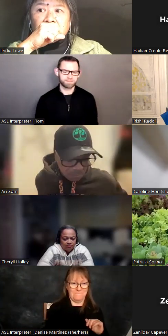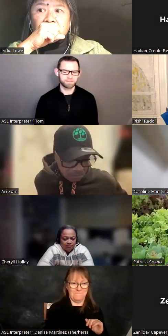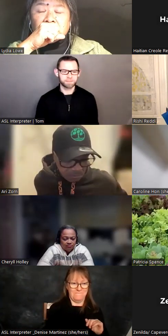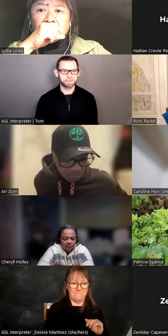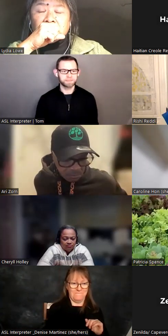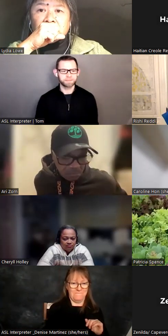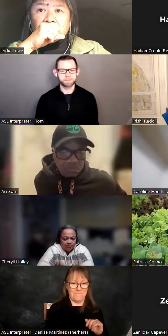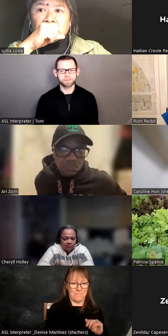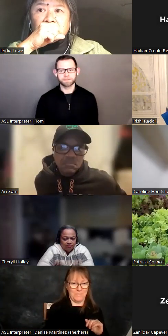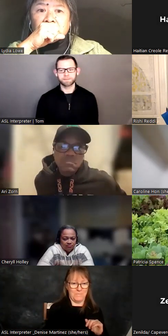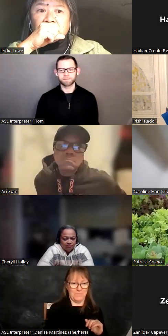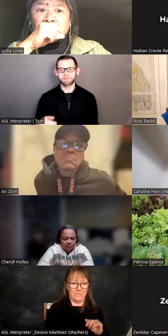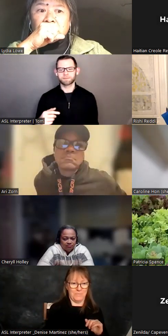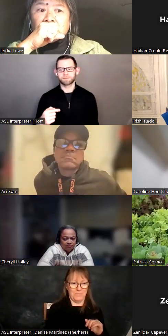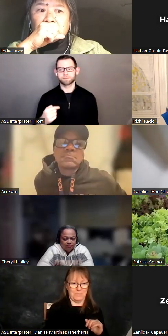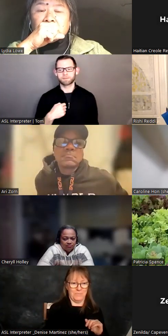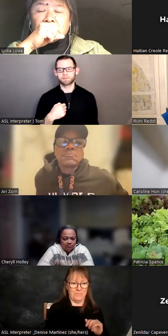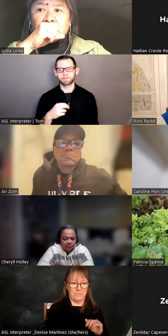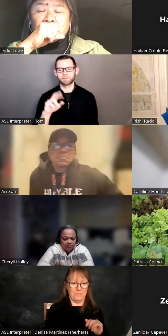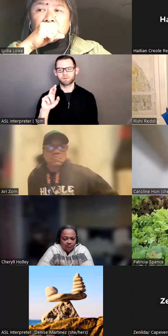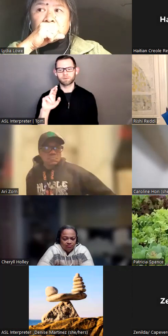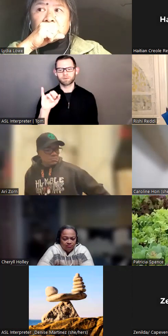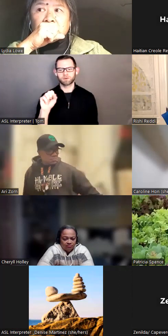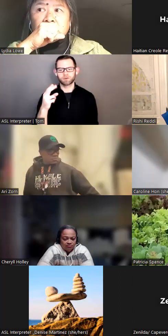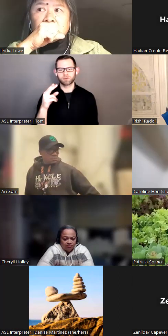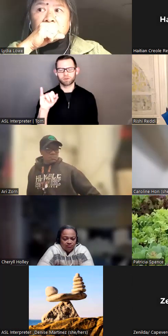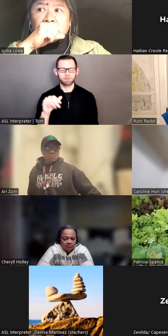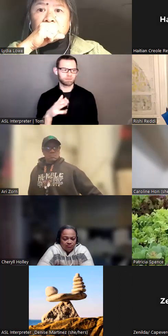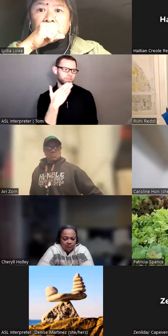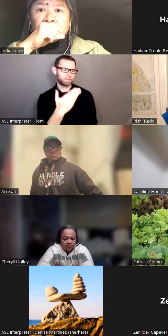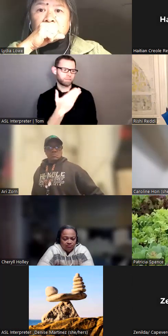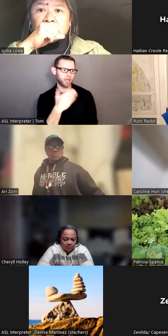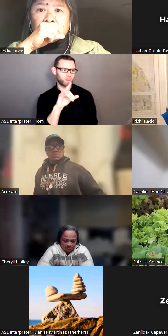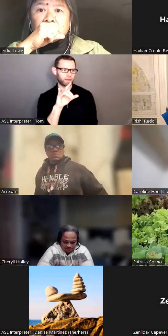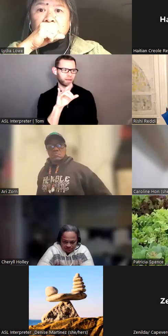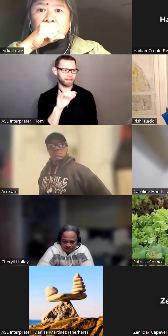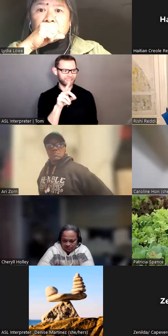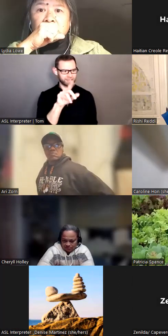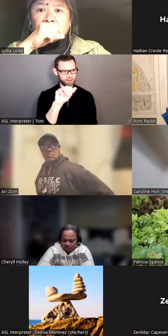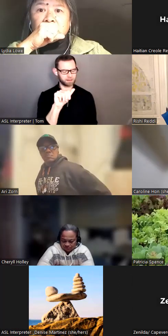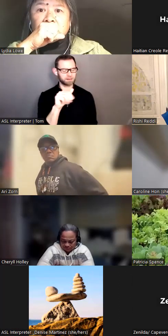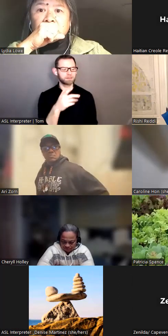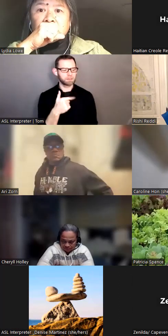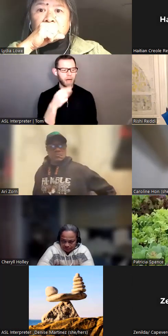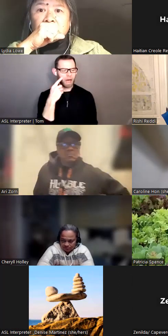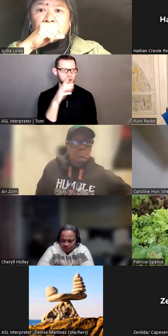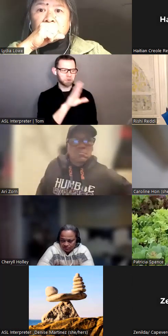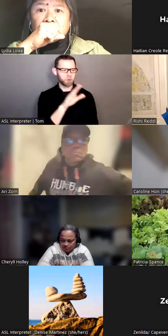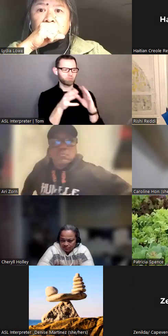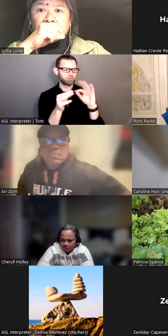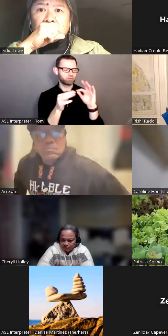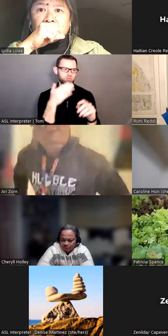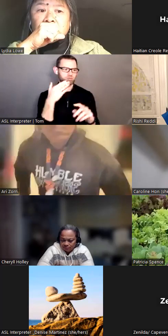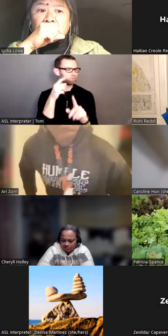Thank you, Lydia. I think that's really Merci a Lydia. good point, and Je pense que c'est un très bon point. something that